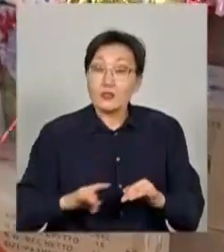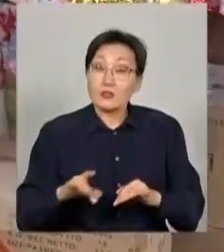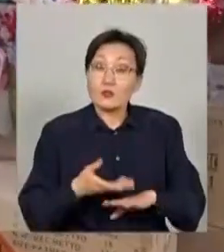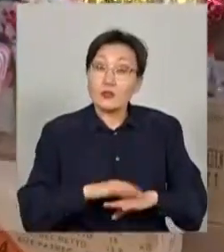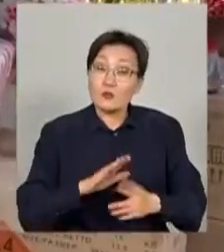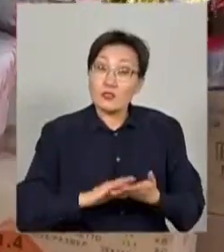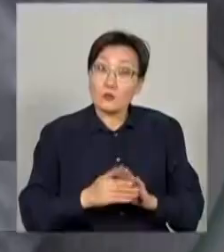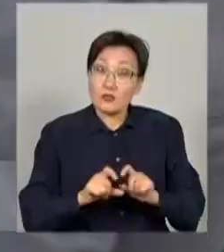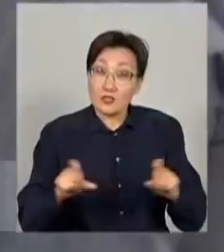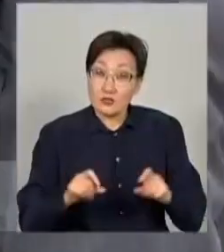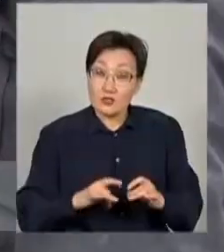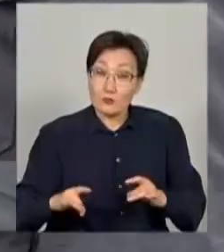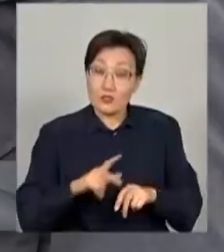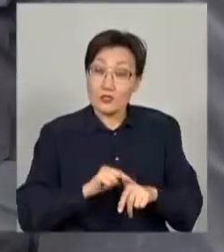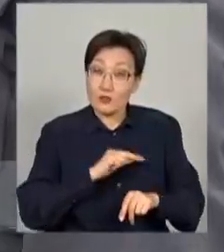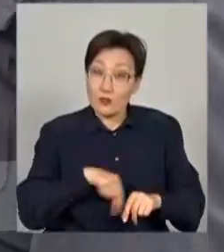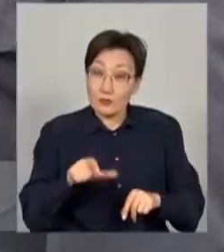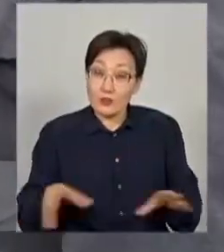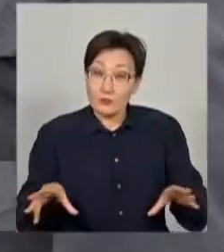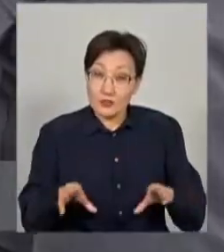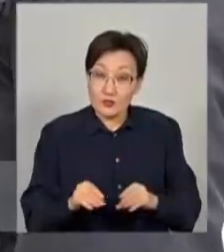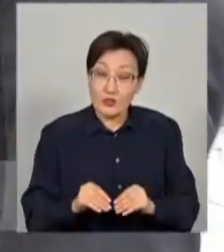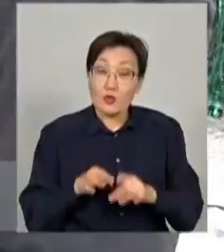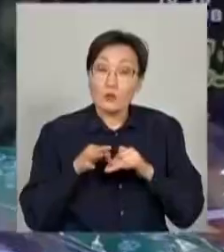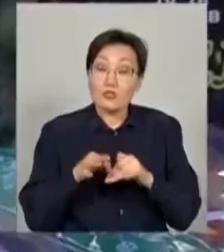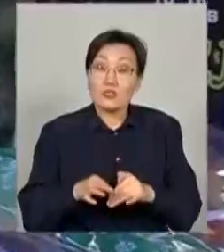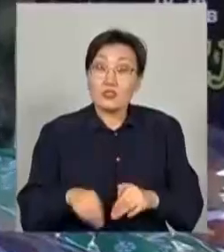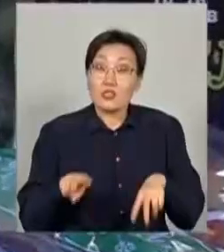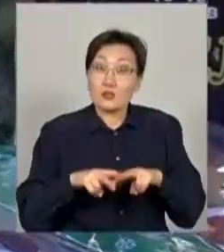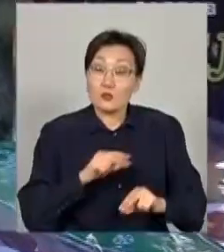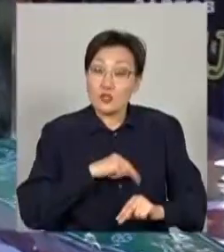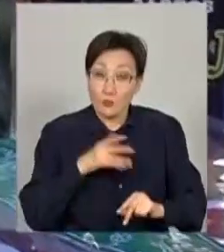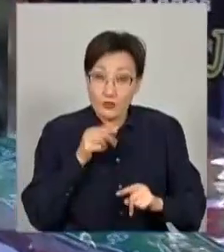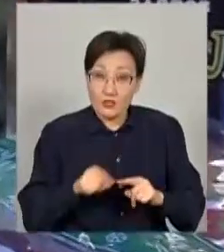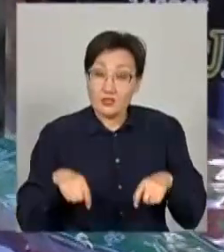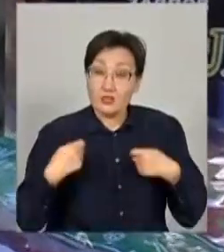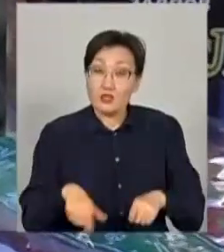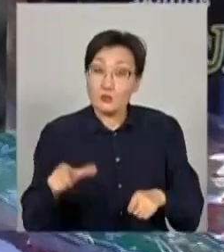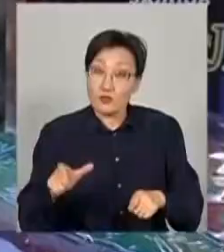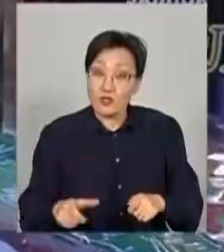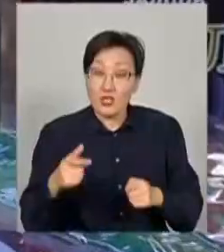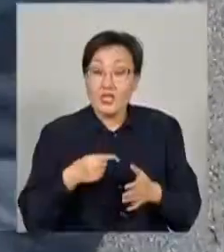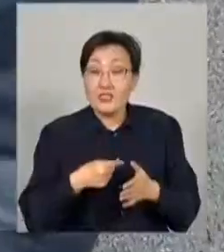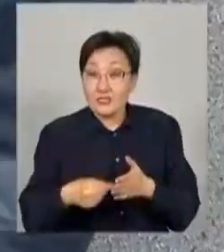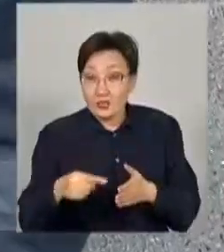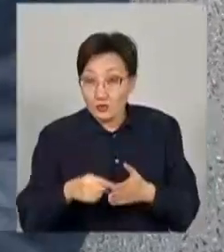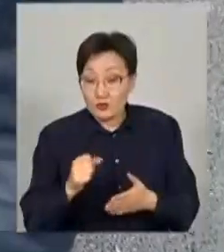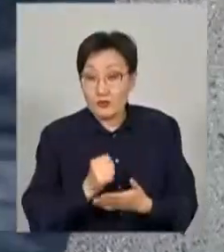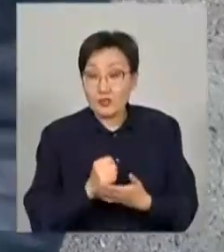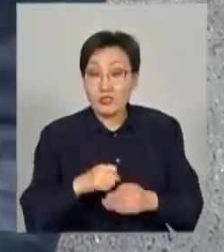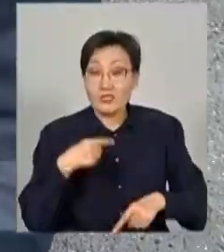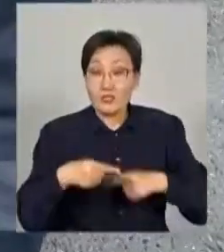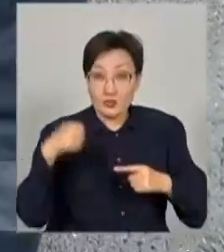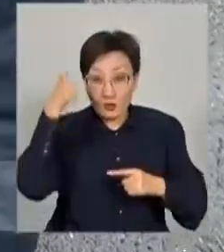жағдайлар басқармасы аудандық полиция қызметкерлерімен бірлесіп өткізген рейд жұмыстары кезінде саудагерлерге ескерту жасалды. Келесі